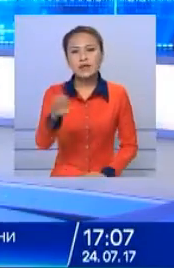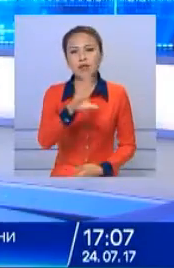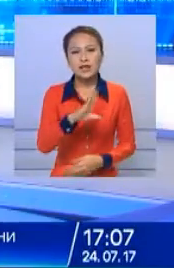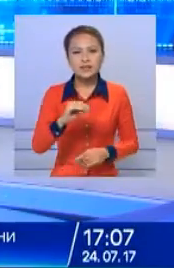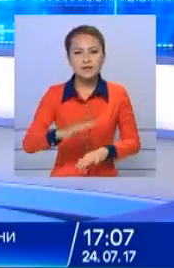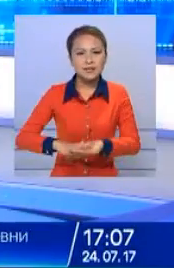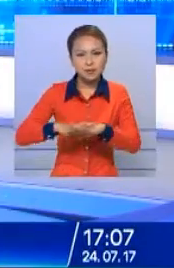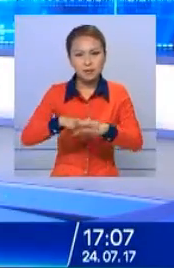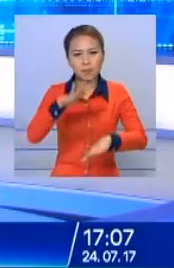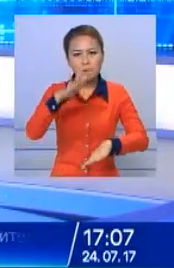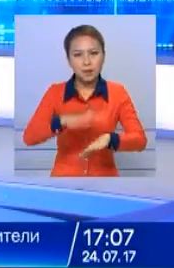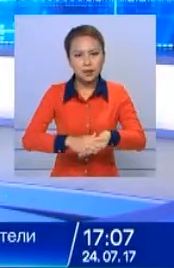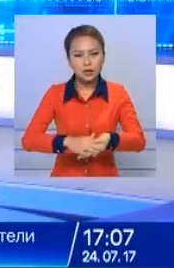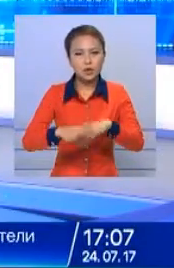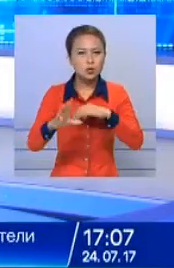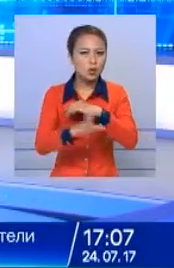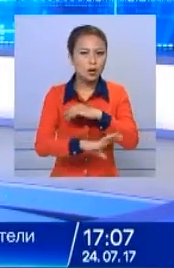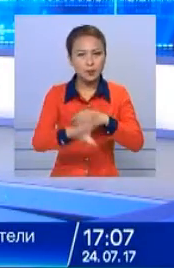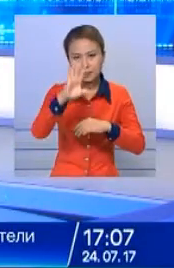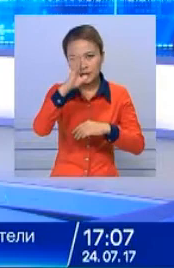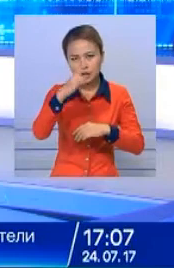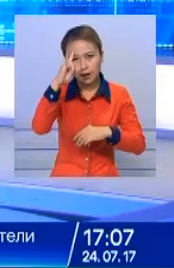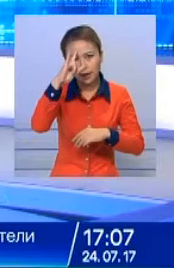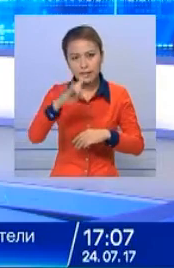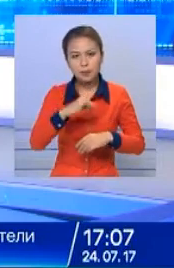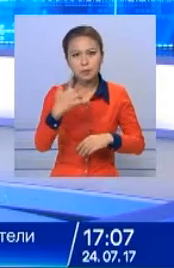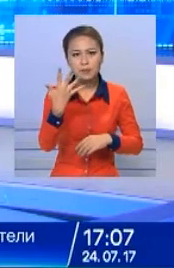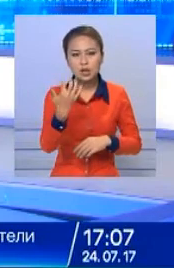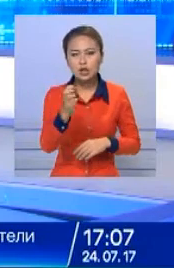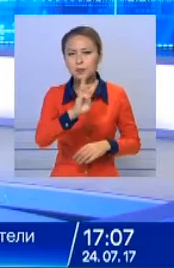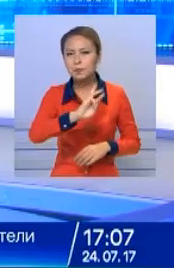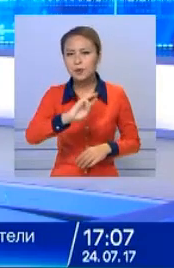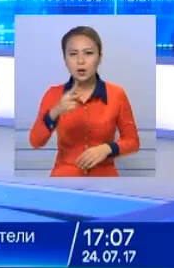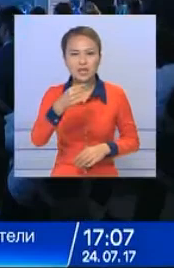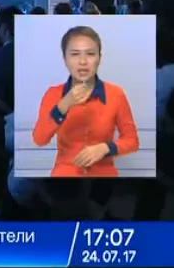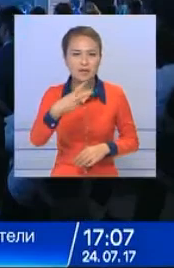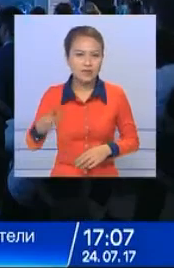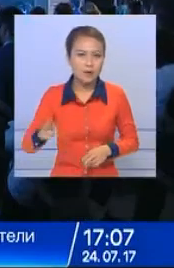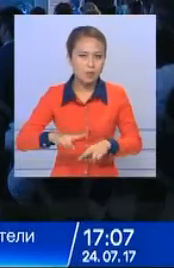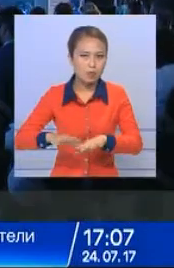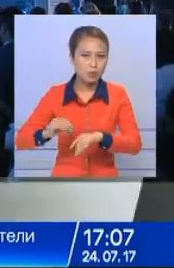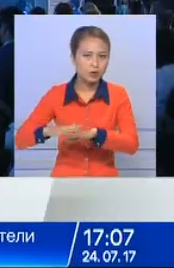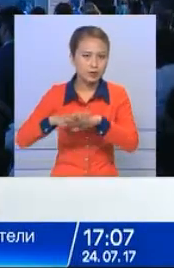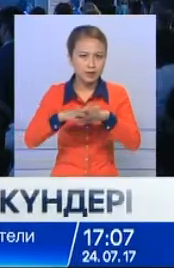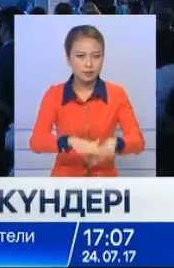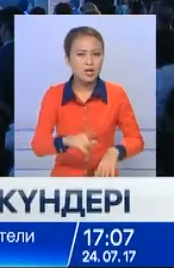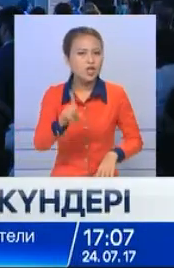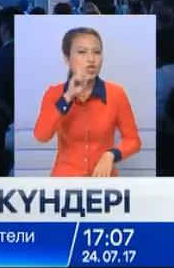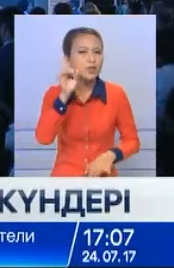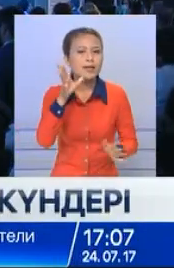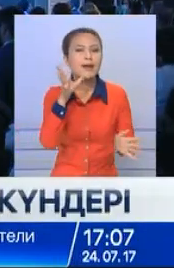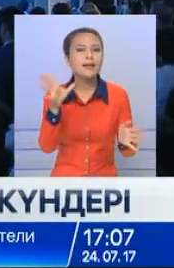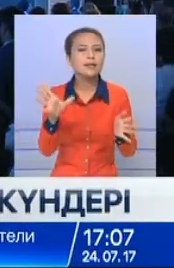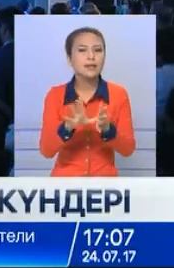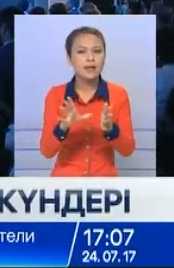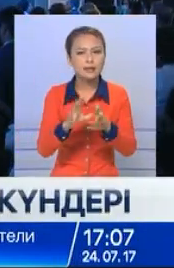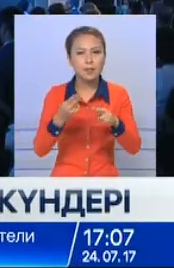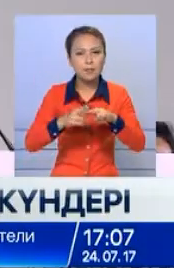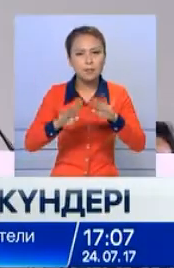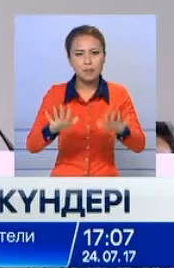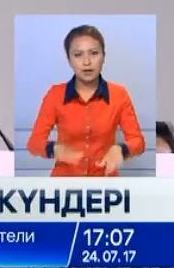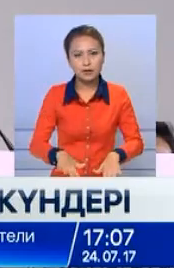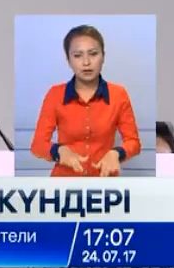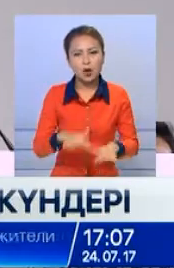Еуропалық инвестициялық банк соңғы 5 жылда Қазақстанға 500 миллион евро бөлді. Қаражат жасыл энергетиканы дамытуға бағытталды. Бұл